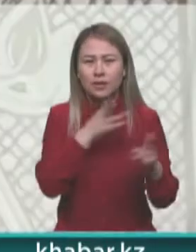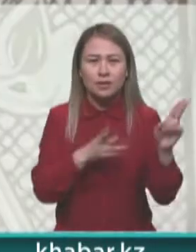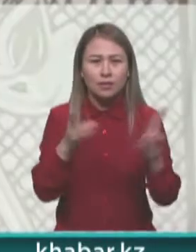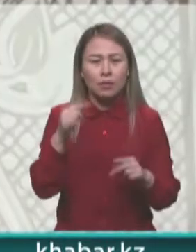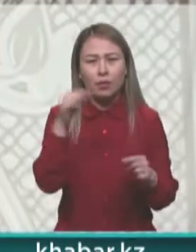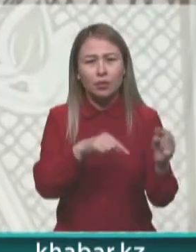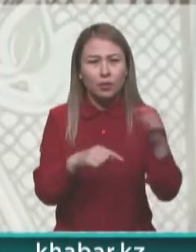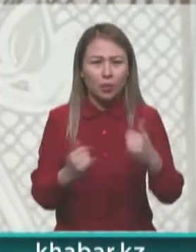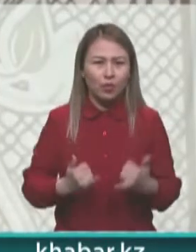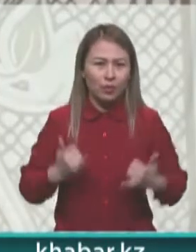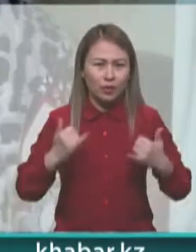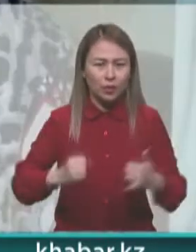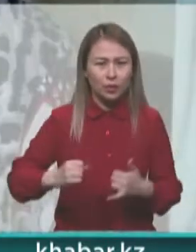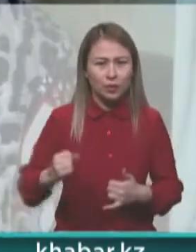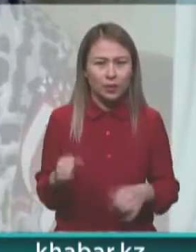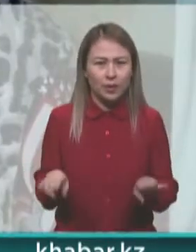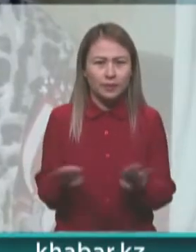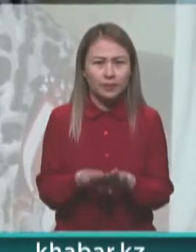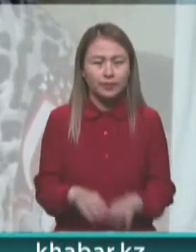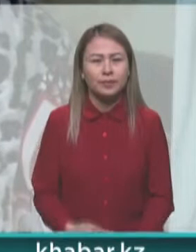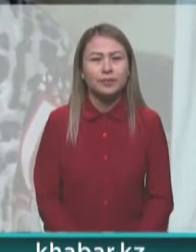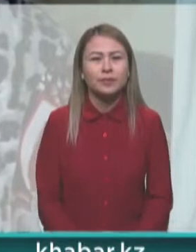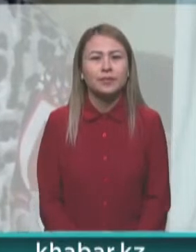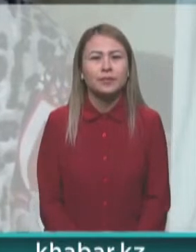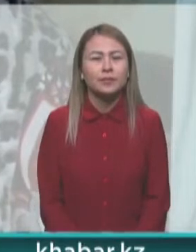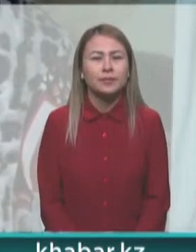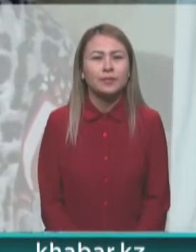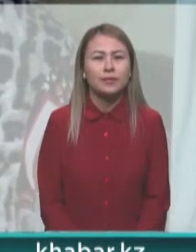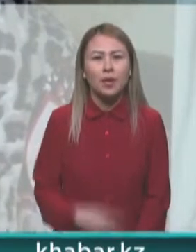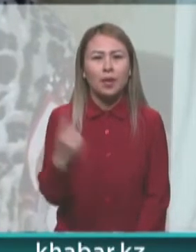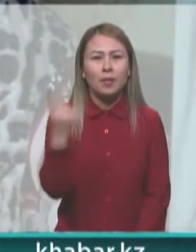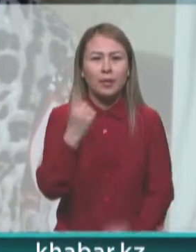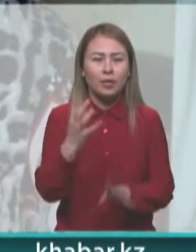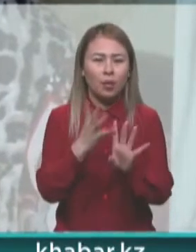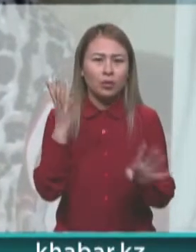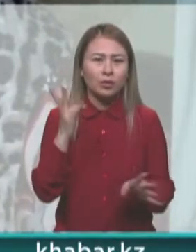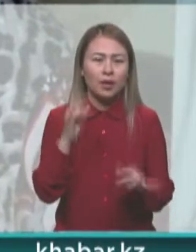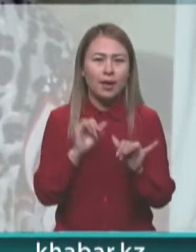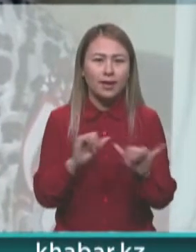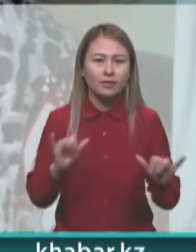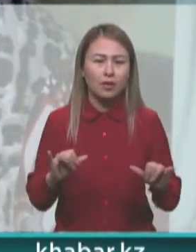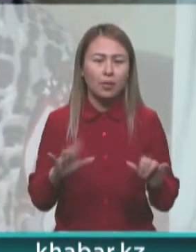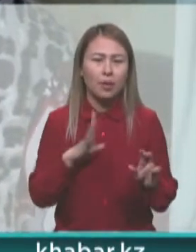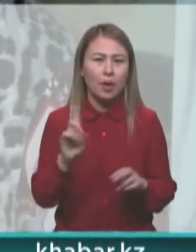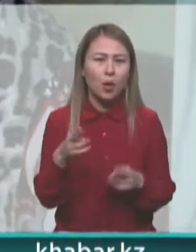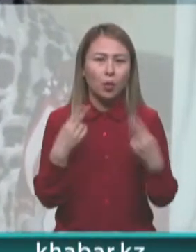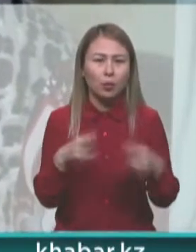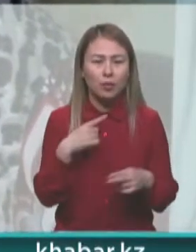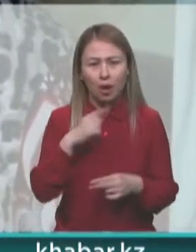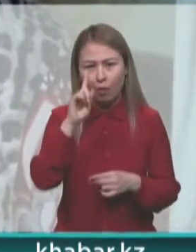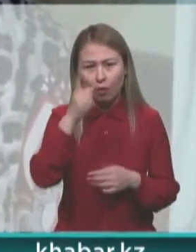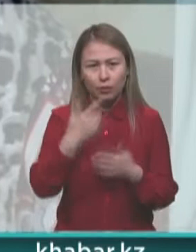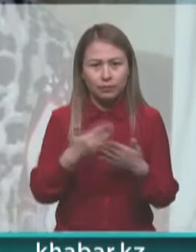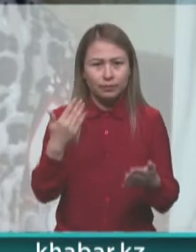бір-бірмен сыйласып, достасып кеткен. Первый очередь упражнения все на развитие моих. Клубқа бір жыл бұрын келдім.